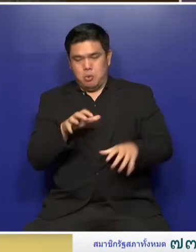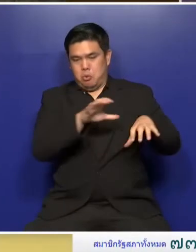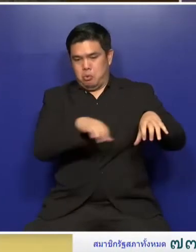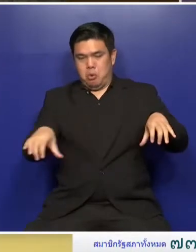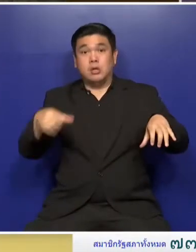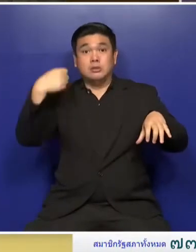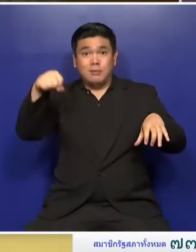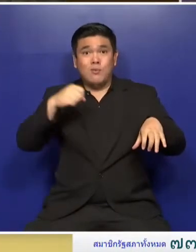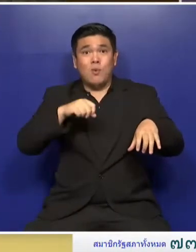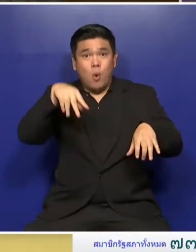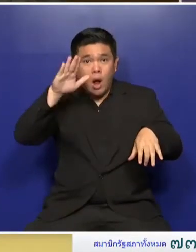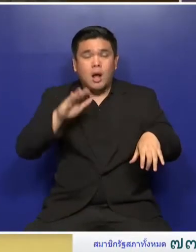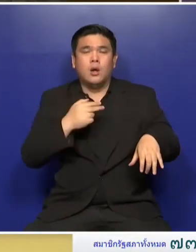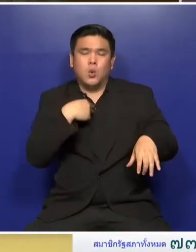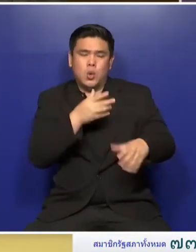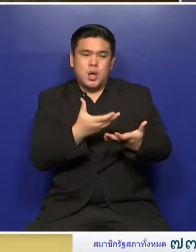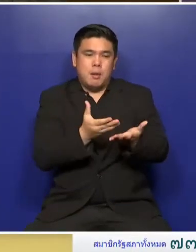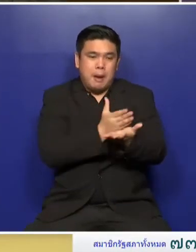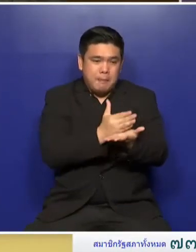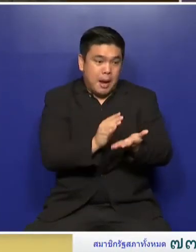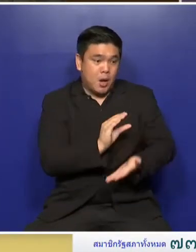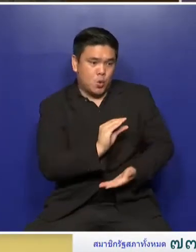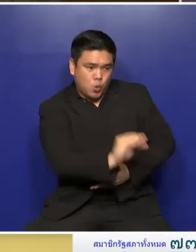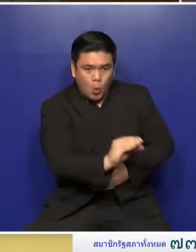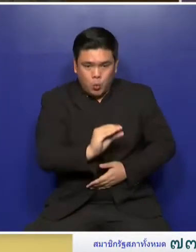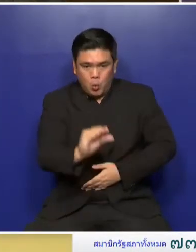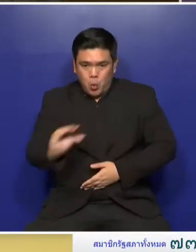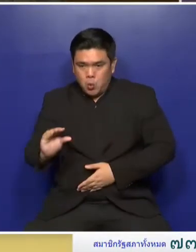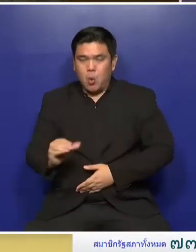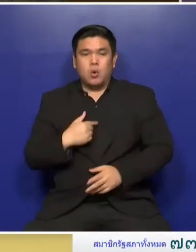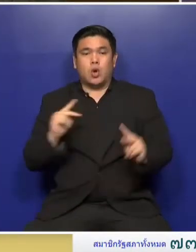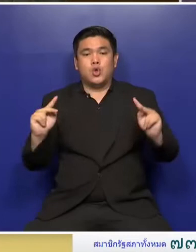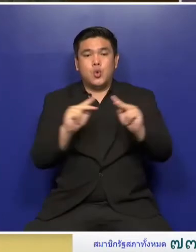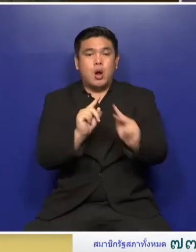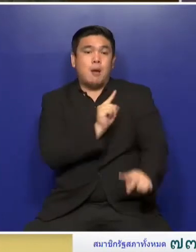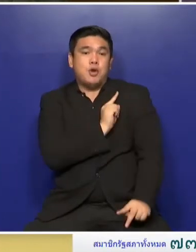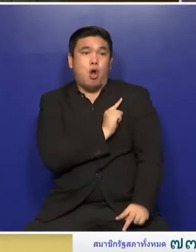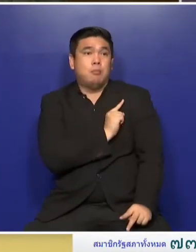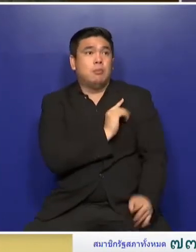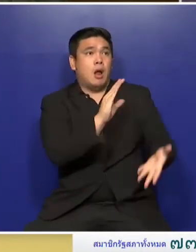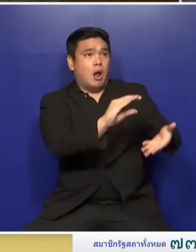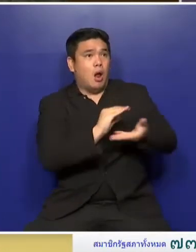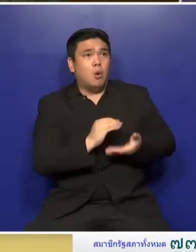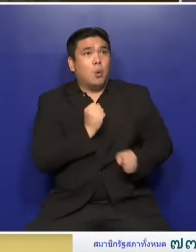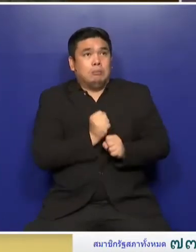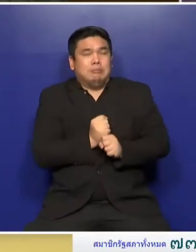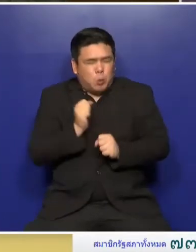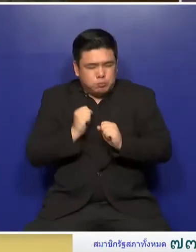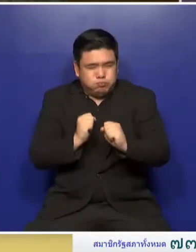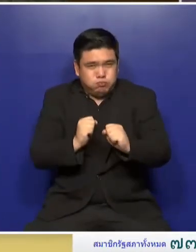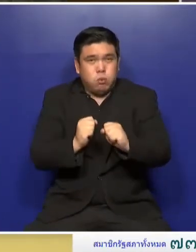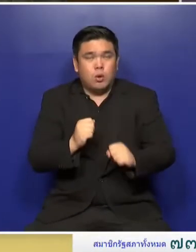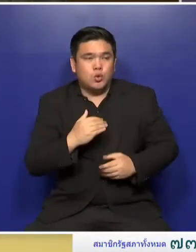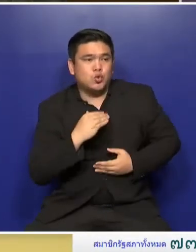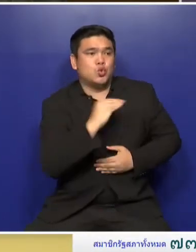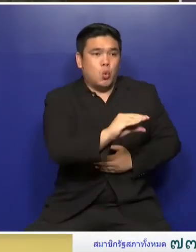ี่ท่านทัคณะอรุตรีได้แยกแยะประเด็นต่างเพื่อให้กระสวงหรือทะบวงกรมเหล่านี้ได้รีบพิธนาแล้ส่งกลบมา